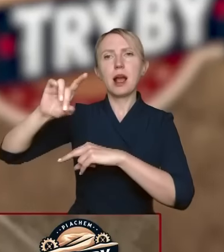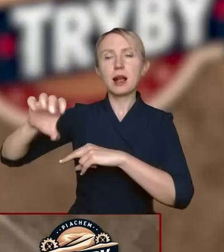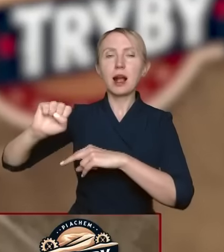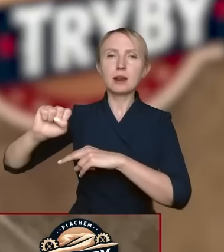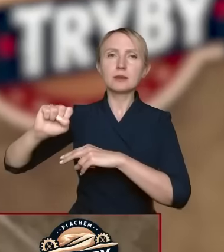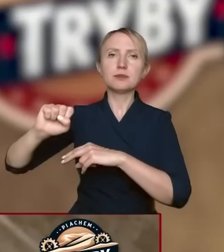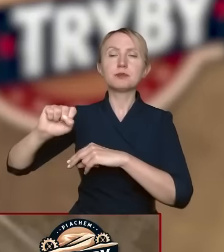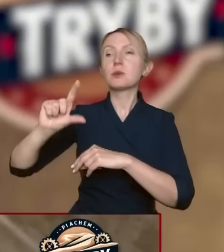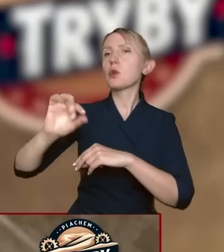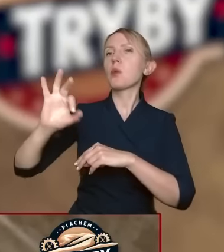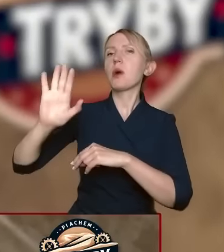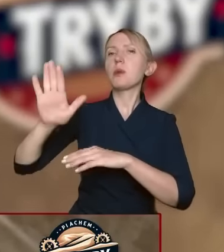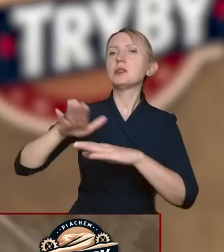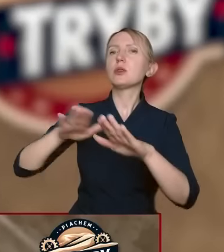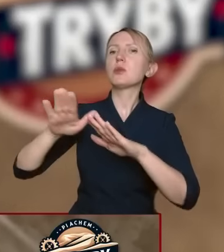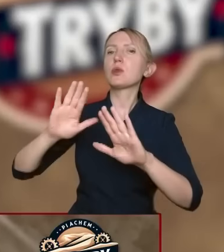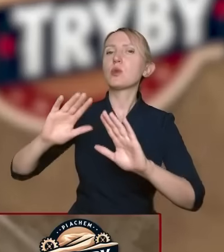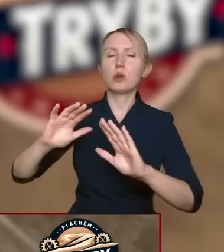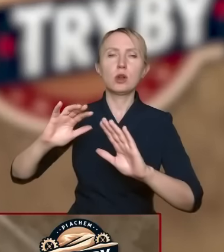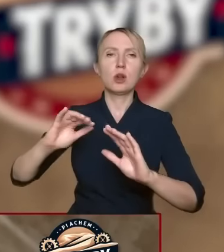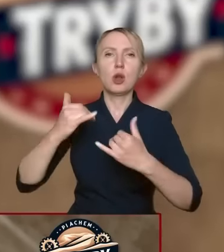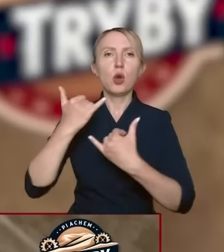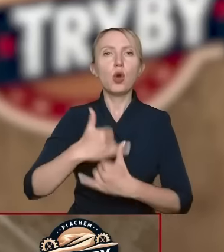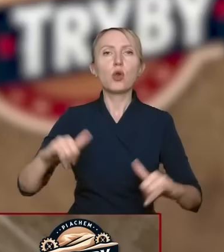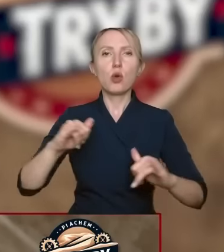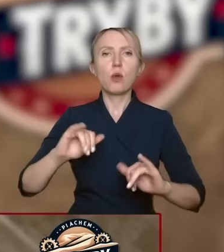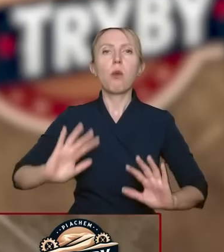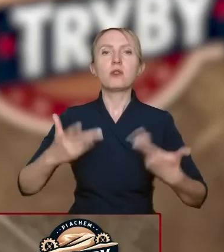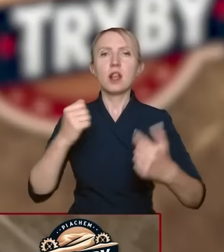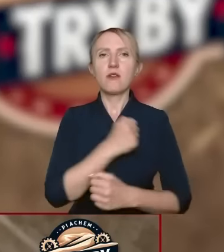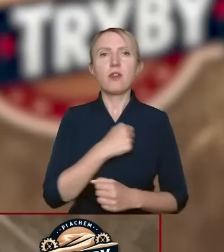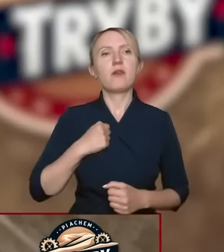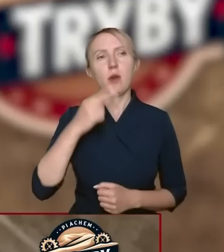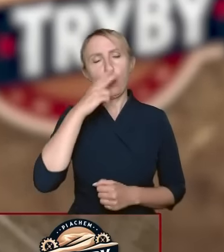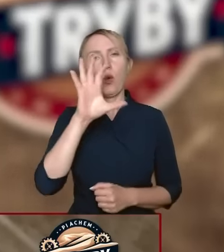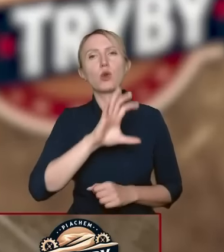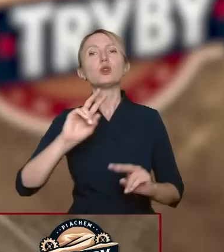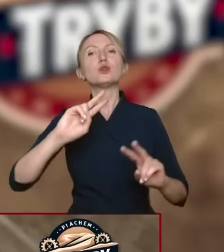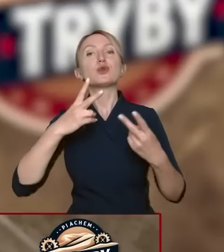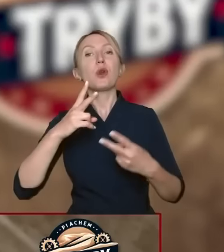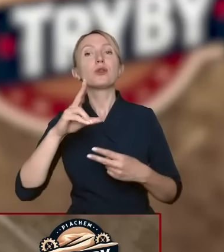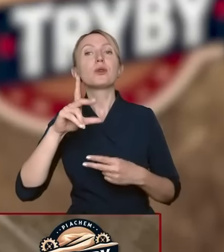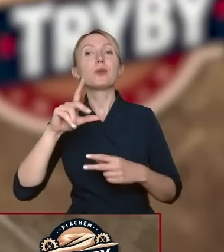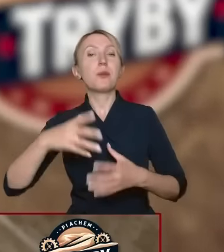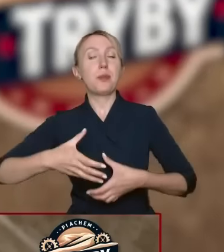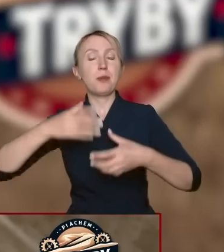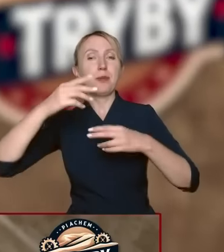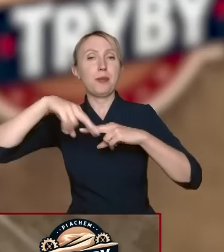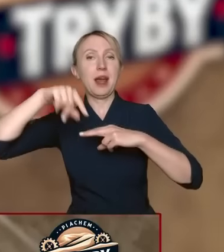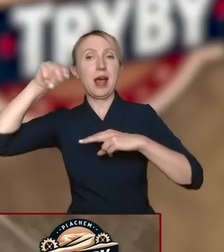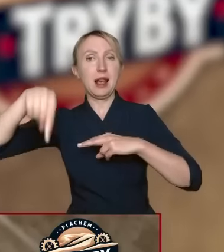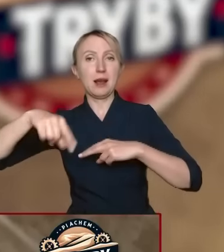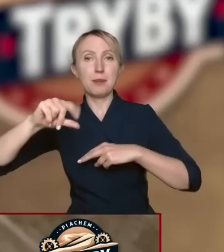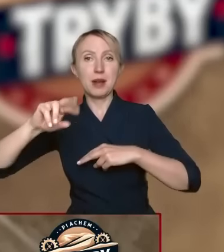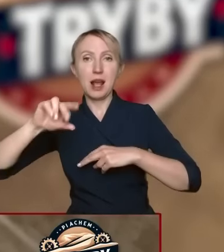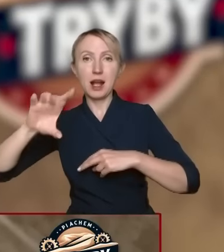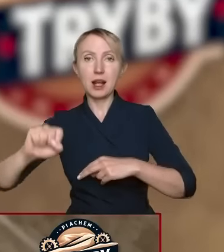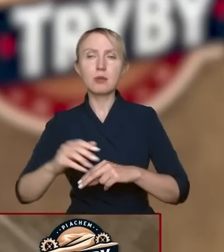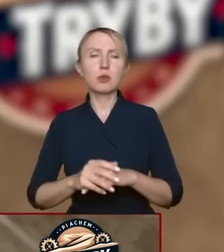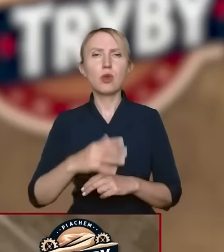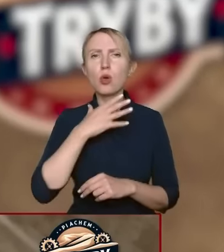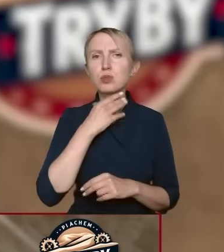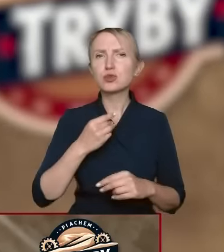będzie, jak rocznicę powstania warszawskiego będzie obserwować z Pragi. Bo to jest obrzydliwa tradycja.